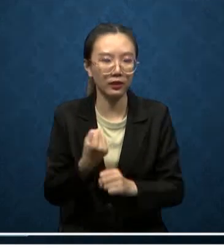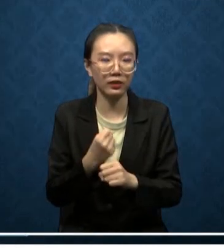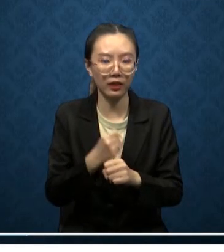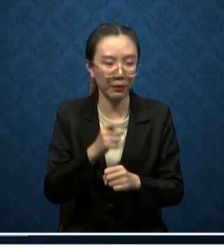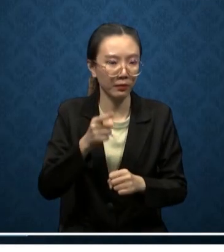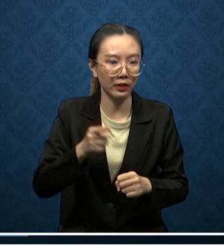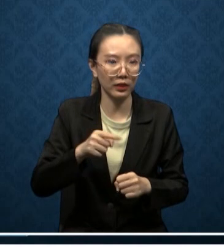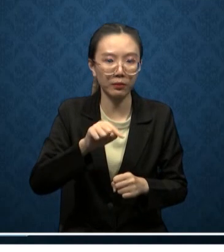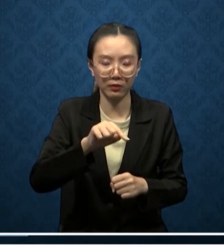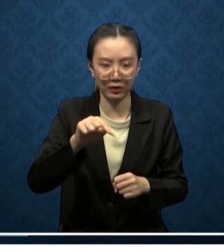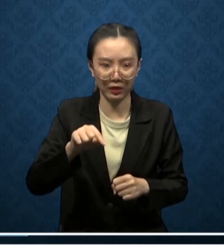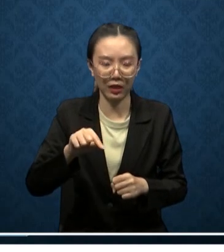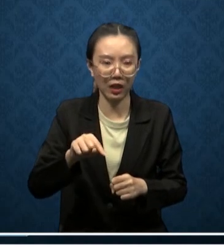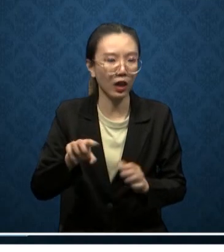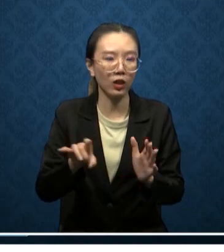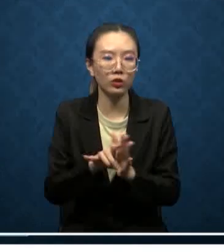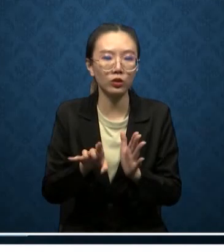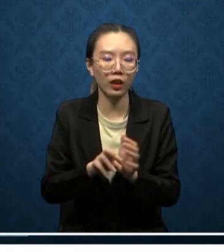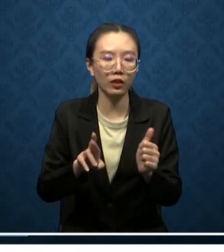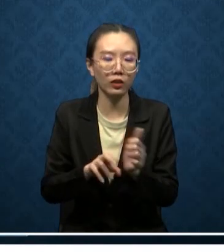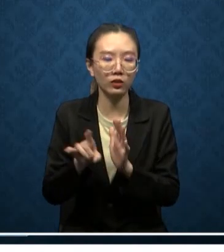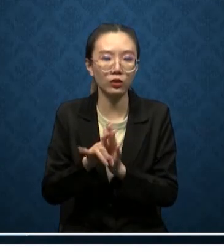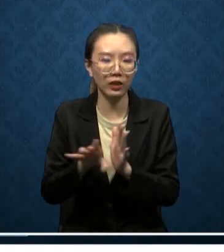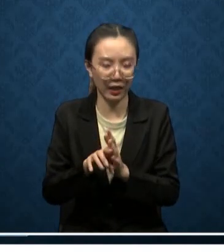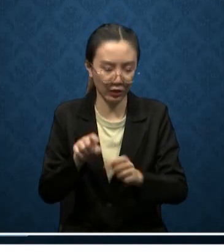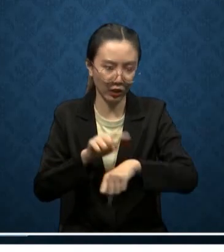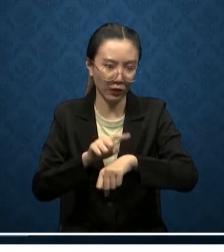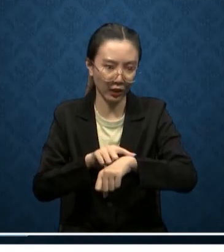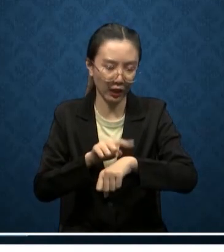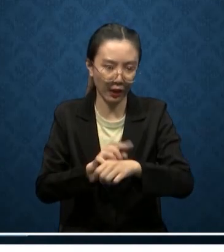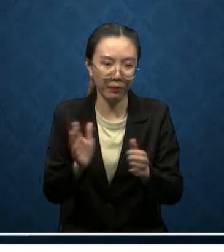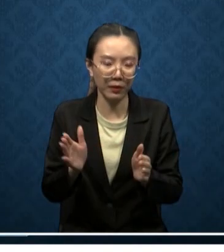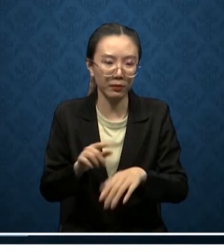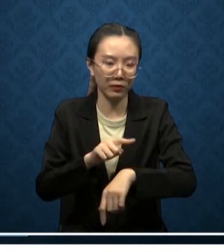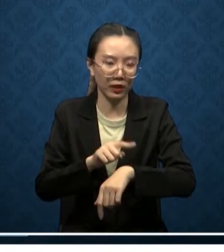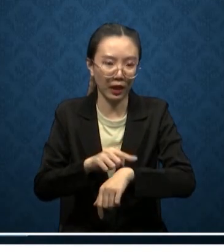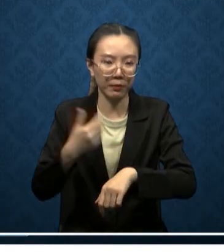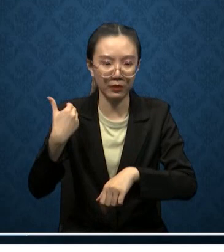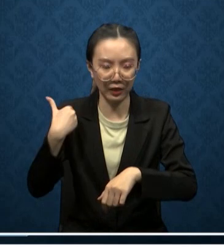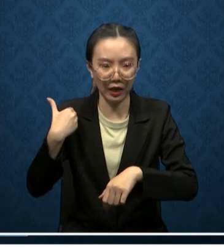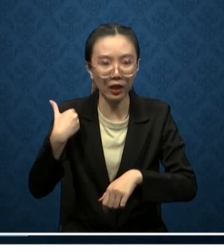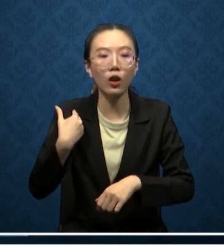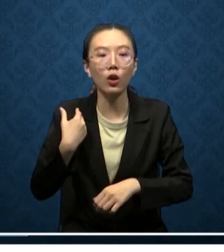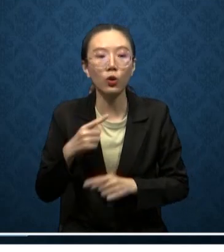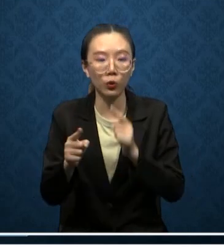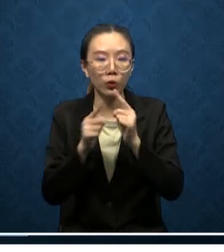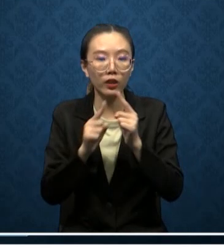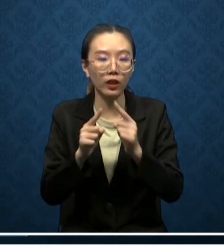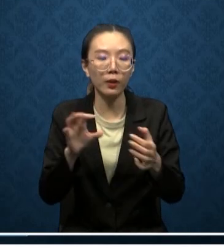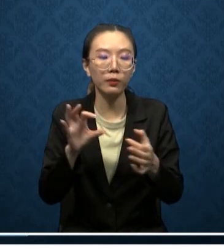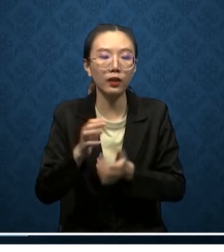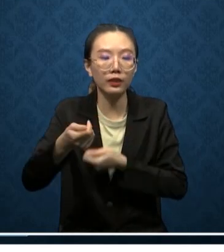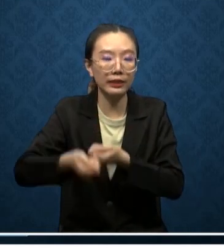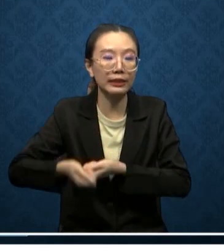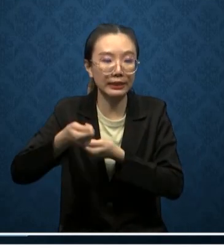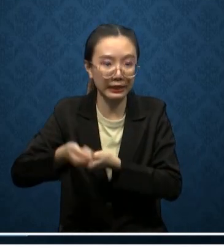หน่วยงานประเด็นรองสุดท้ายที่ผมขออนุญาตนำเสนอในเวลาที่เหลือตรงนี้นะครับคือเรื่องของเกษตรอัจฉริยะซึ่งเป็นประเด็นสำคัญมากแล้วจะจะนำไป